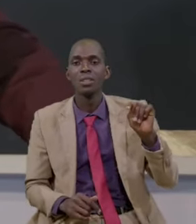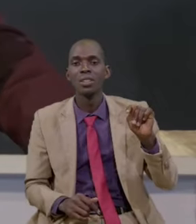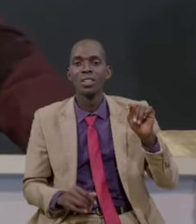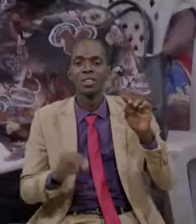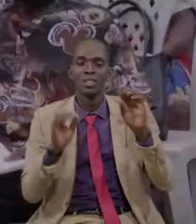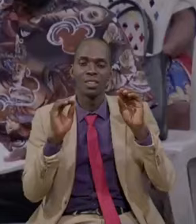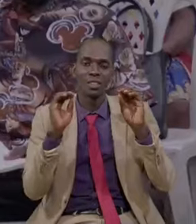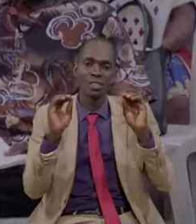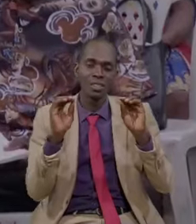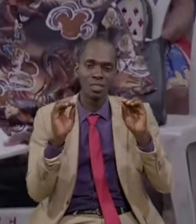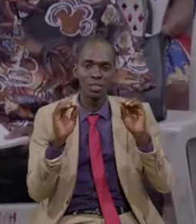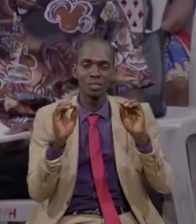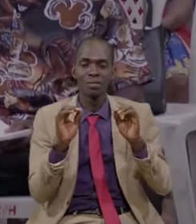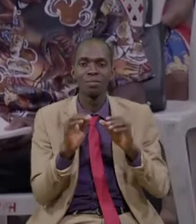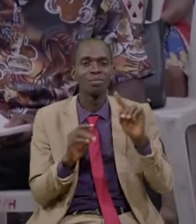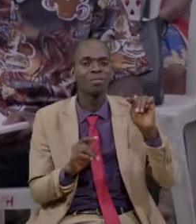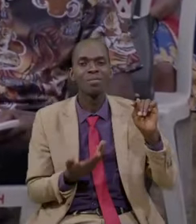Le T, c'est quoi?